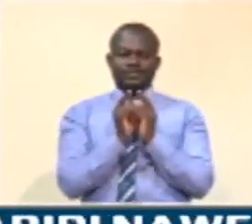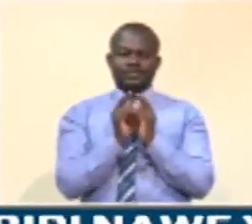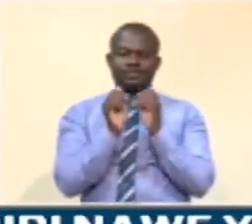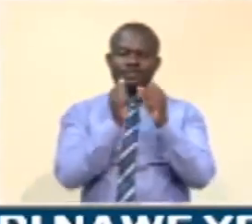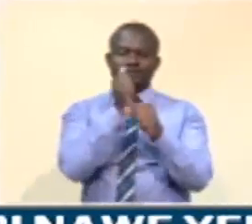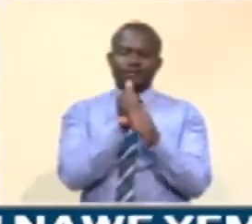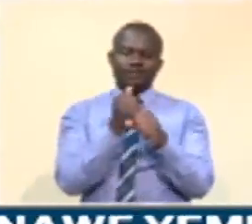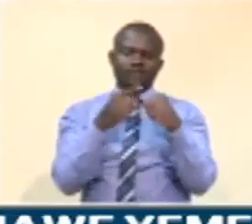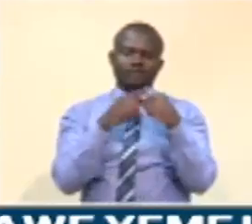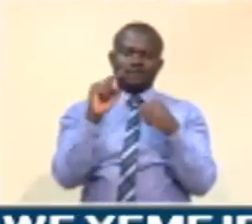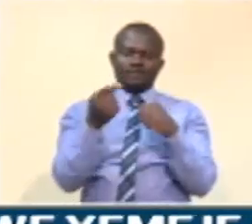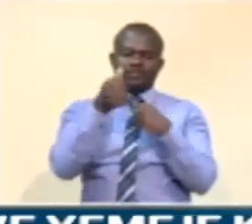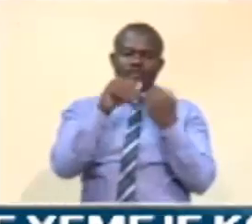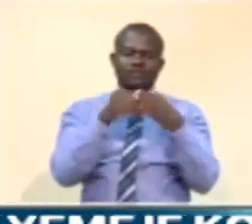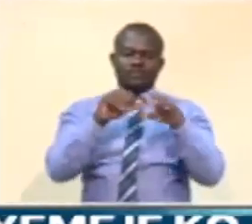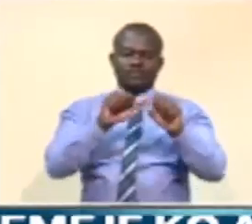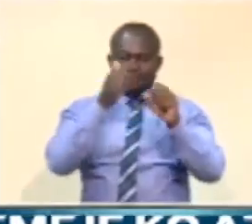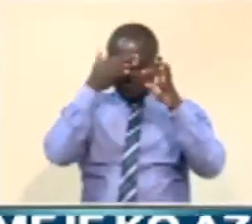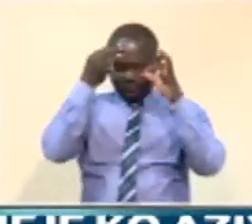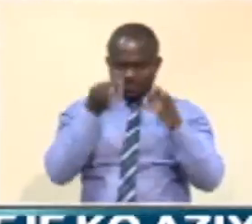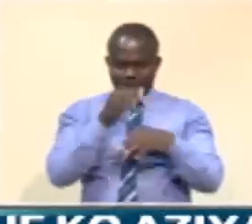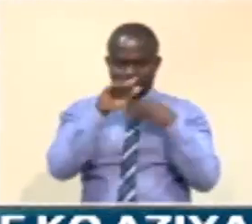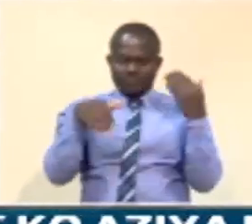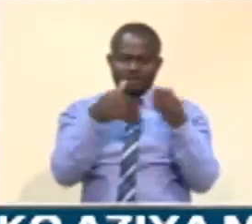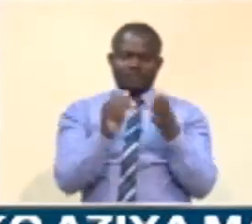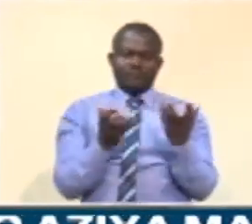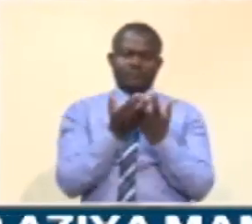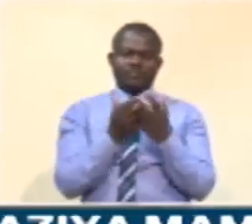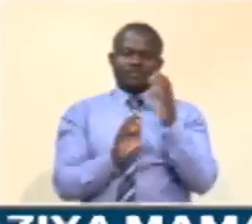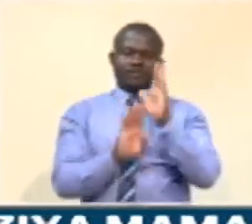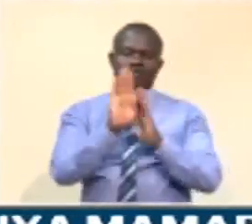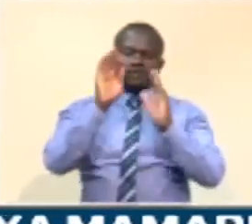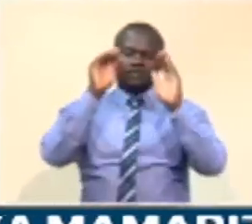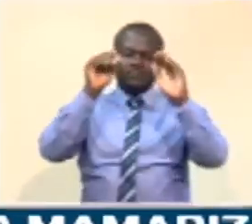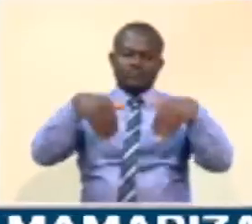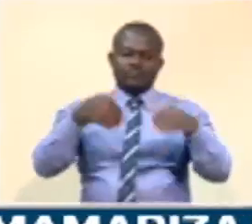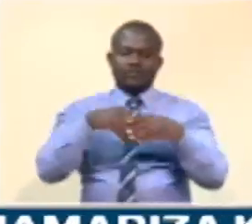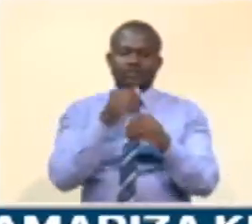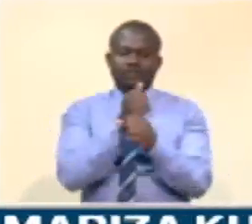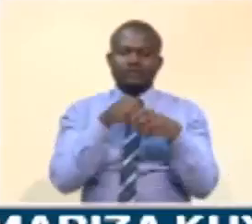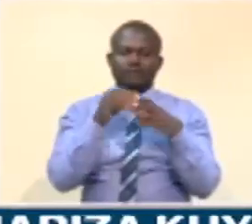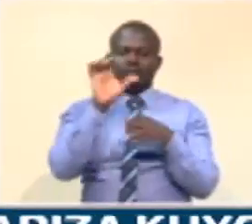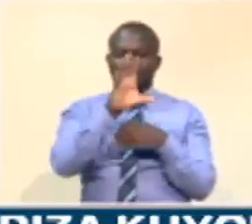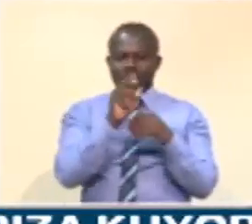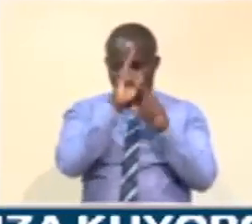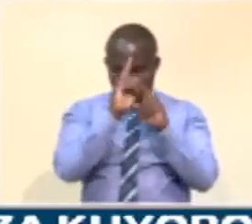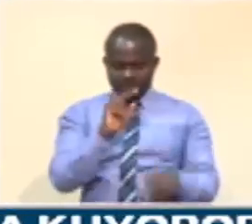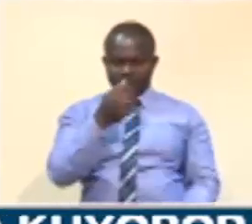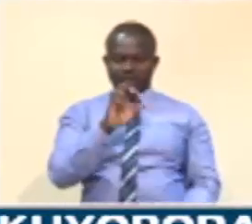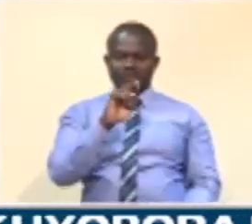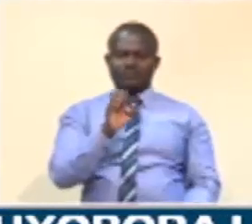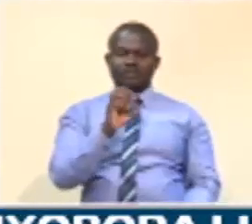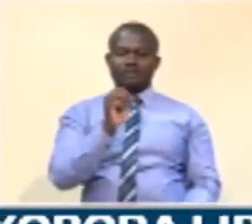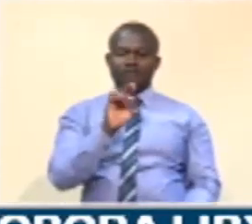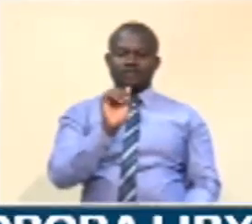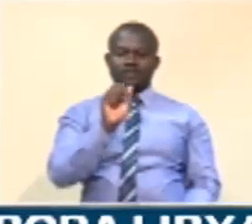ya 61 akaba nayo ifatirwamo ibyemezo byose bijyanye no guteza imbere igihingwa cya kawa muri Afurika nyakubahwa Hailem Mariam